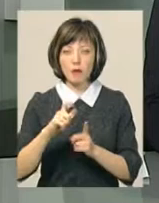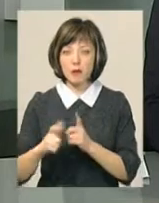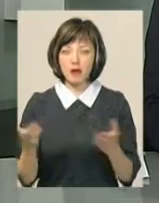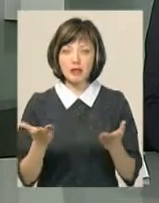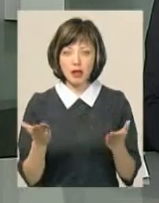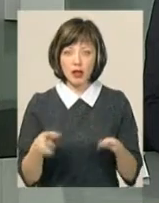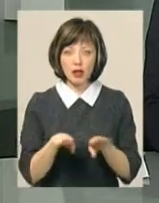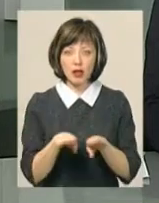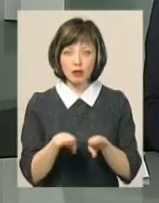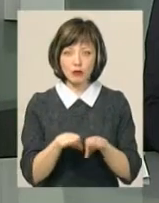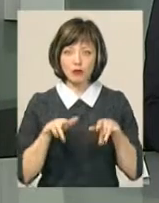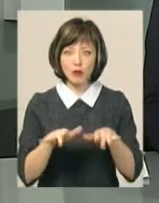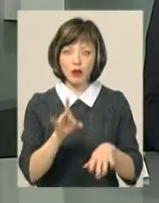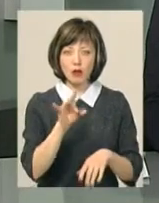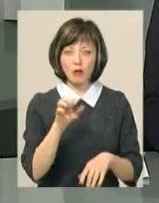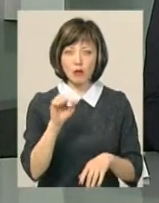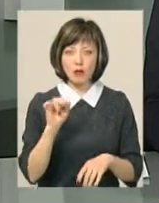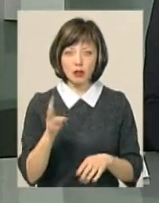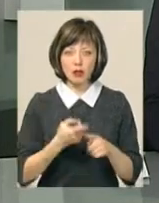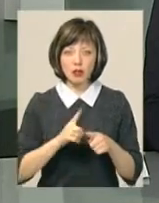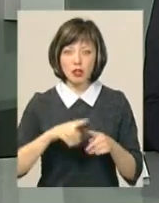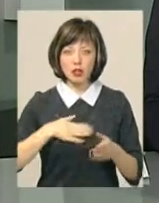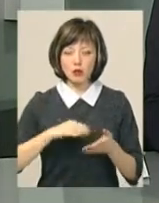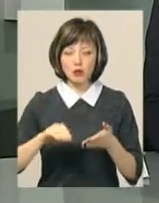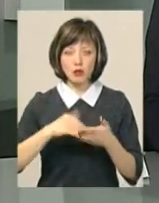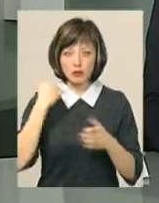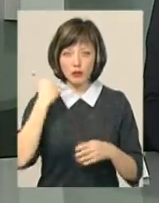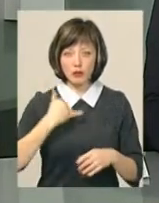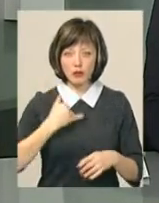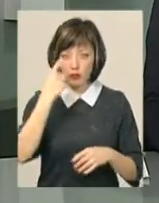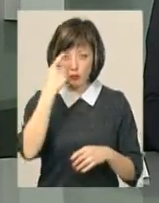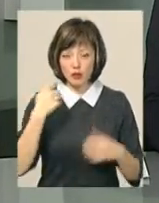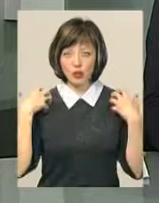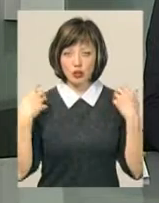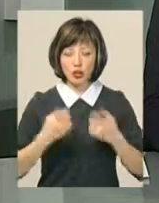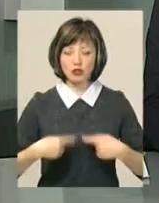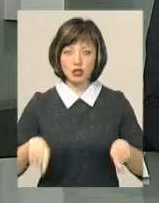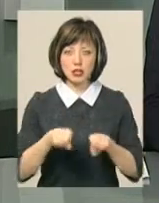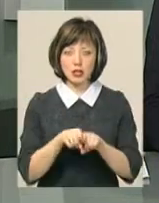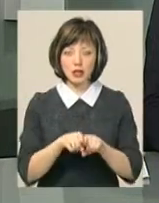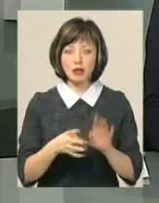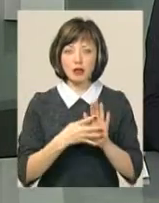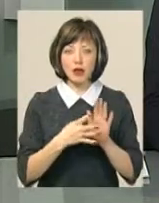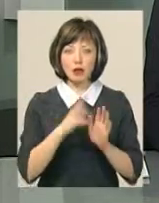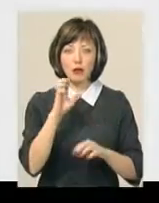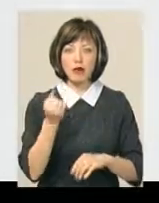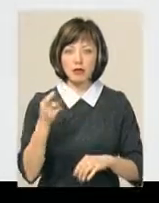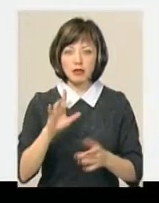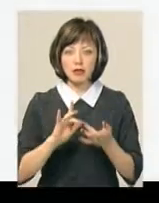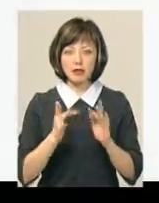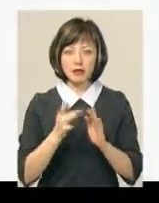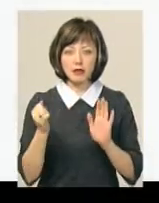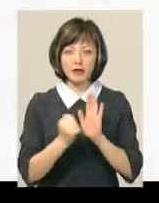які начебто проходять у справі Рубана. Про це нашим журналістам телефоном повідомив начальник частини Олег Нечаєв. 9 березня